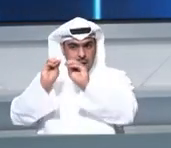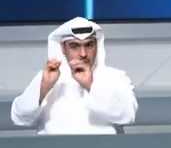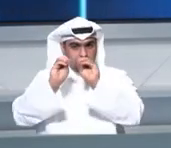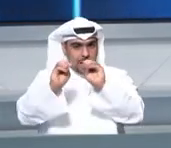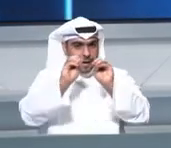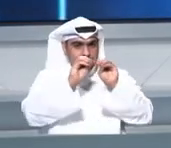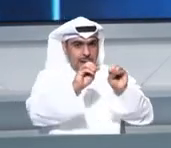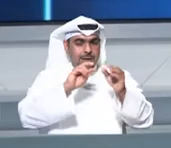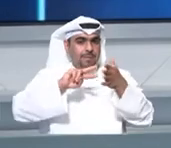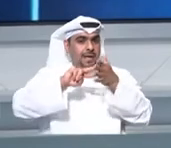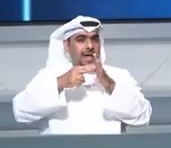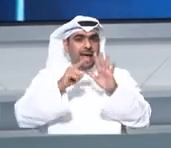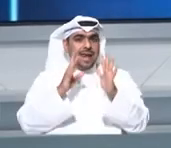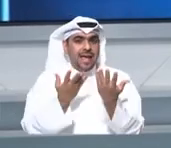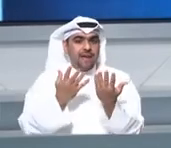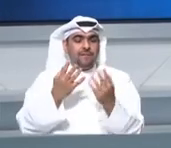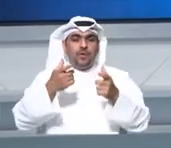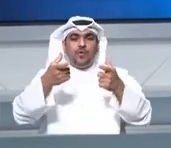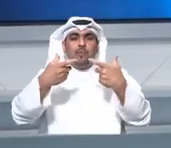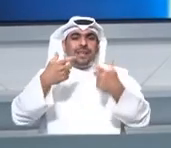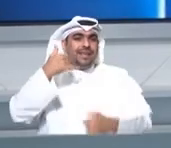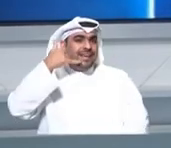الخدمات المصرفية الإلكترونية؟